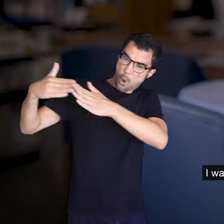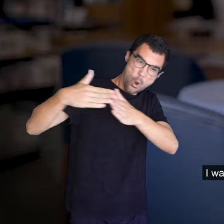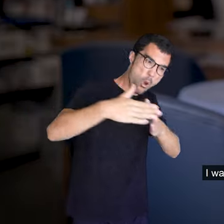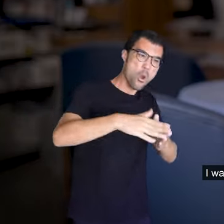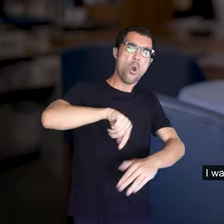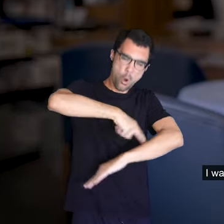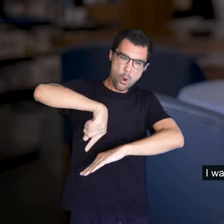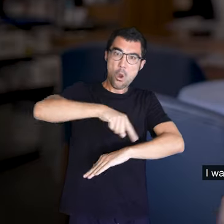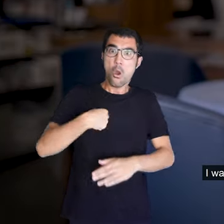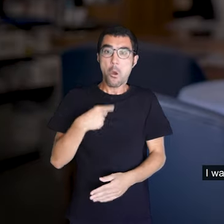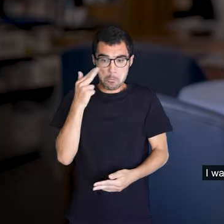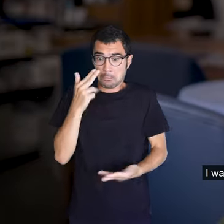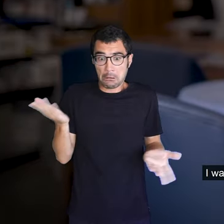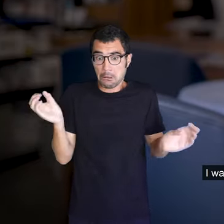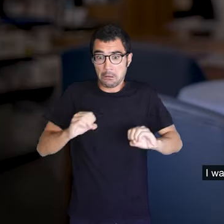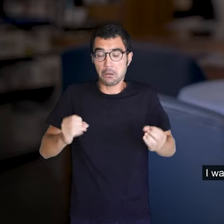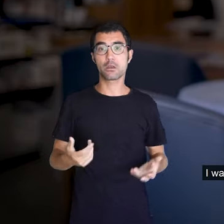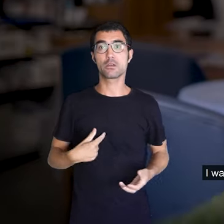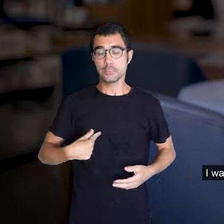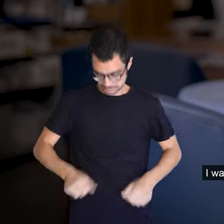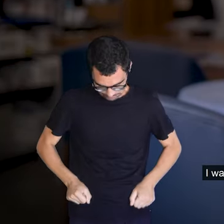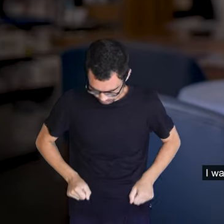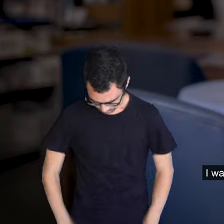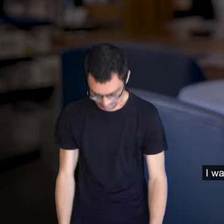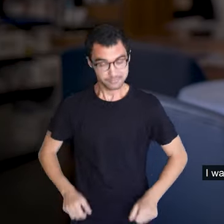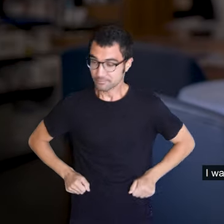llevar els calçons, els calçons blancs,